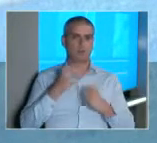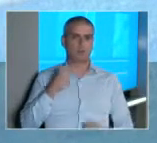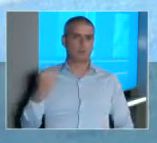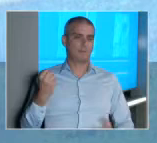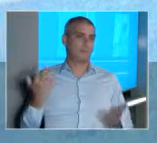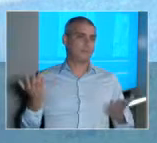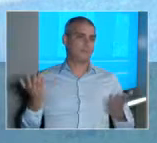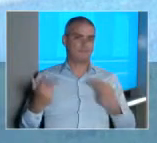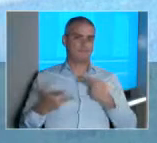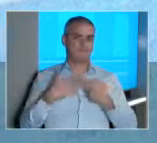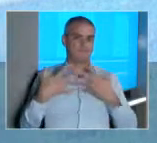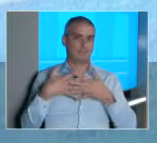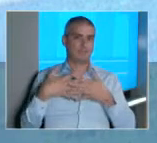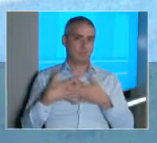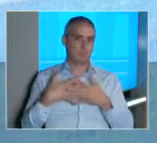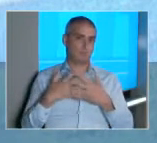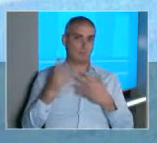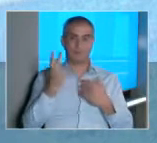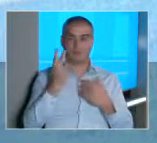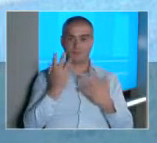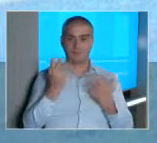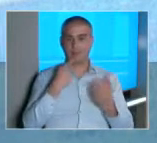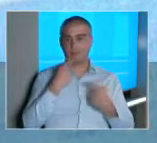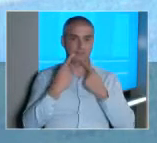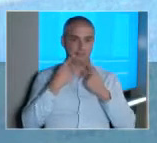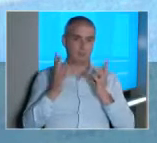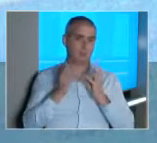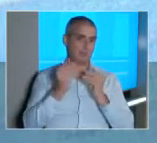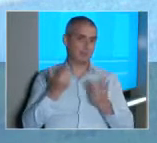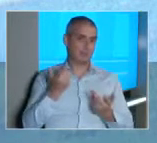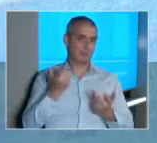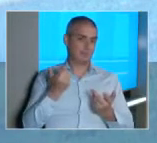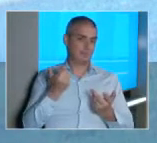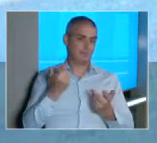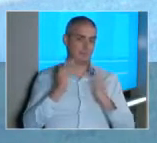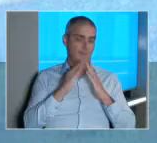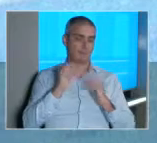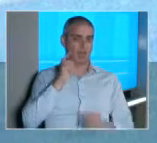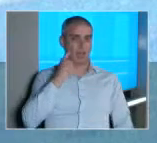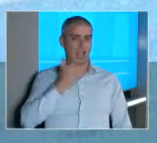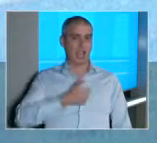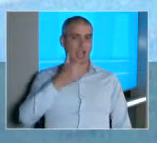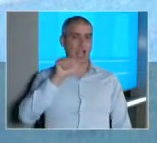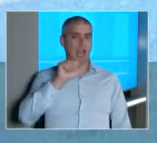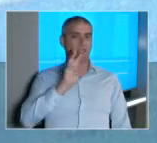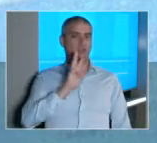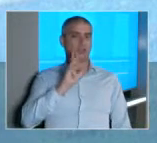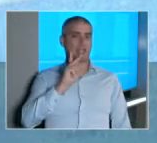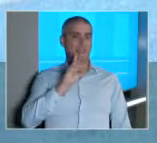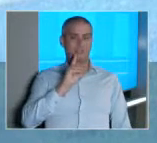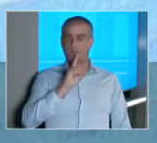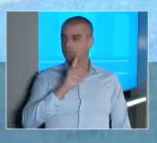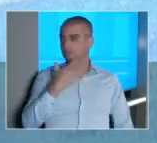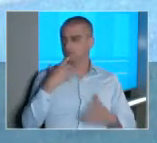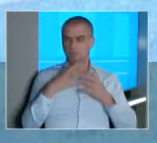הימין לקראת איחודים, וכמובן גם על השיחות שלך בביתה של איילת שקד. תראו,